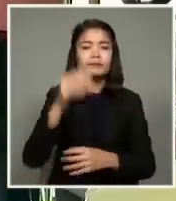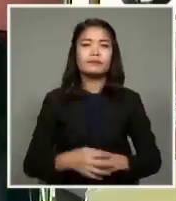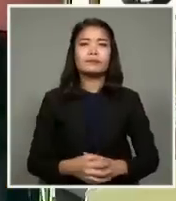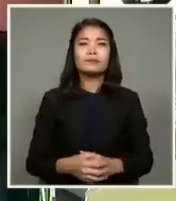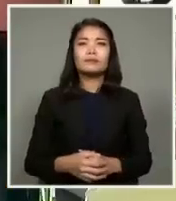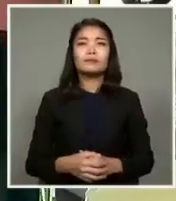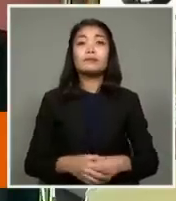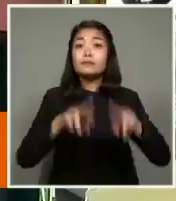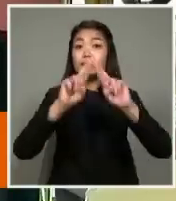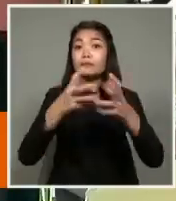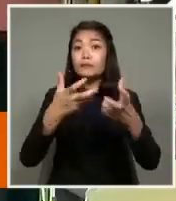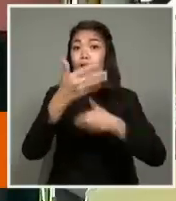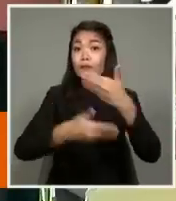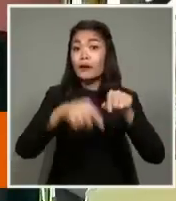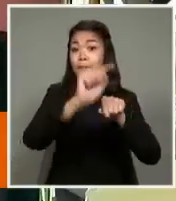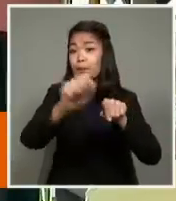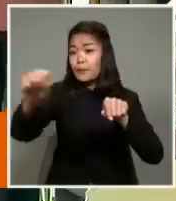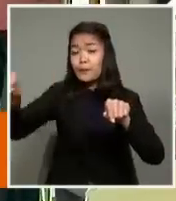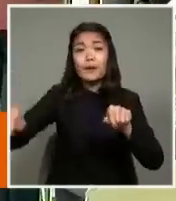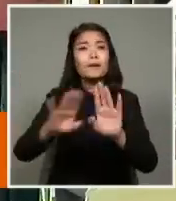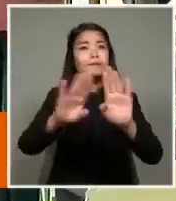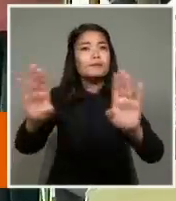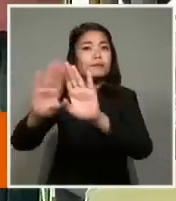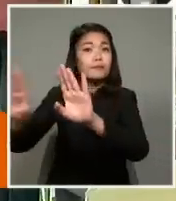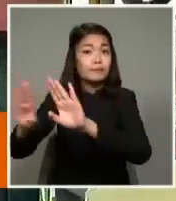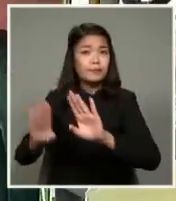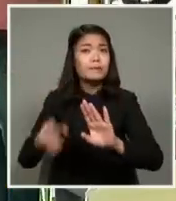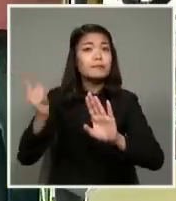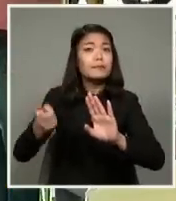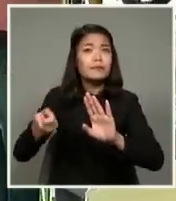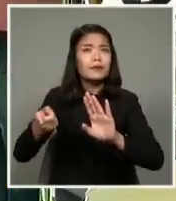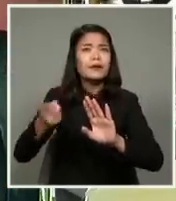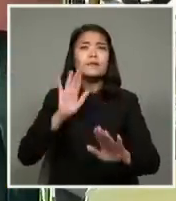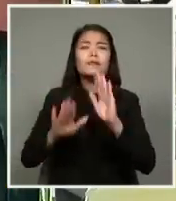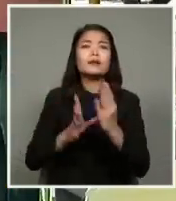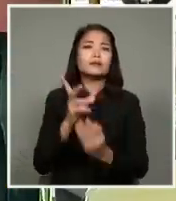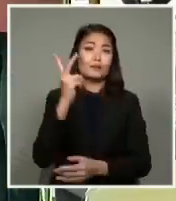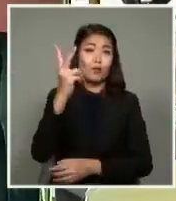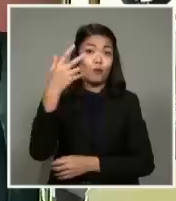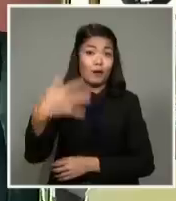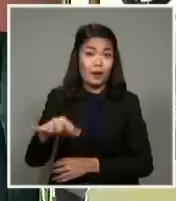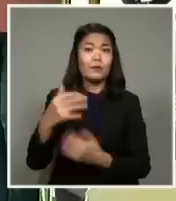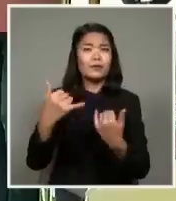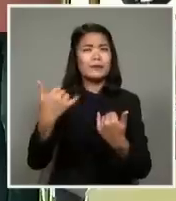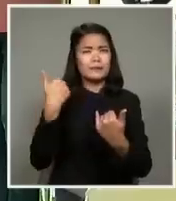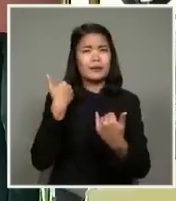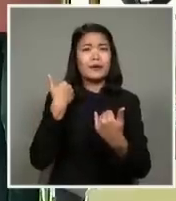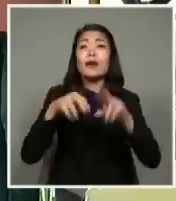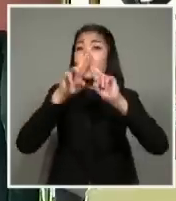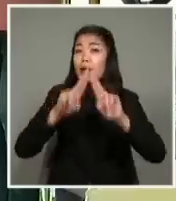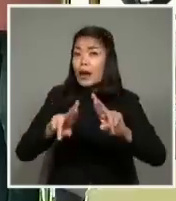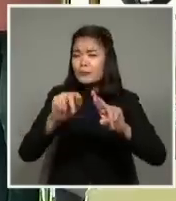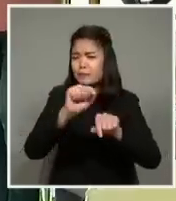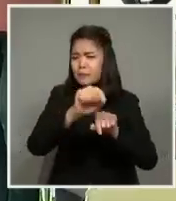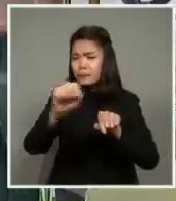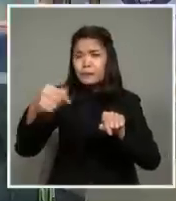นอกจากร้านค้าแผงลอยต่างๆที่กลับมาเปิดให้บริการตามปกติประมาณ2สัปดาห์แล้วค่ะก็ยังมีแผงลอยร้านค้าบาง